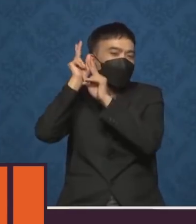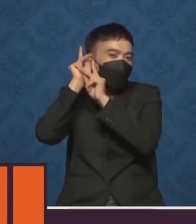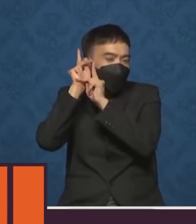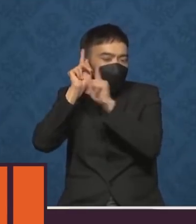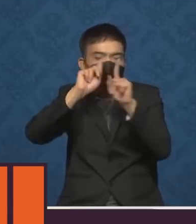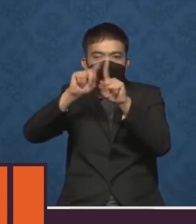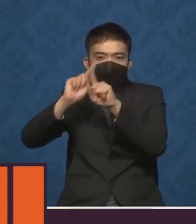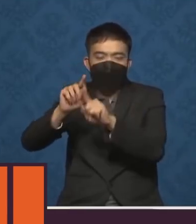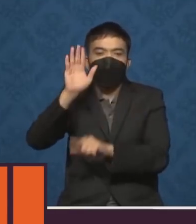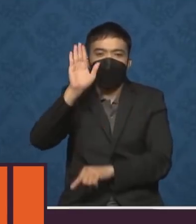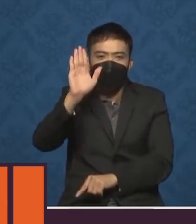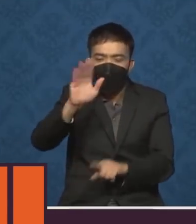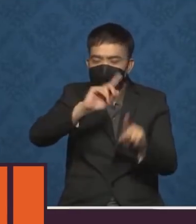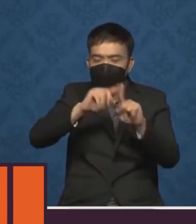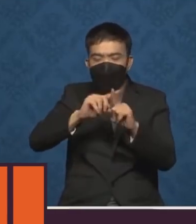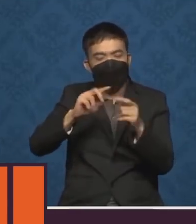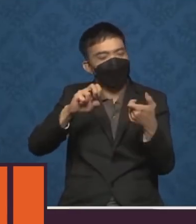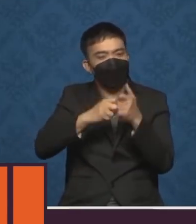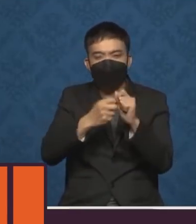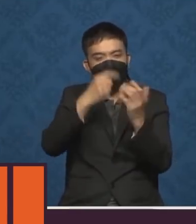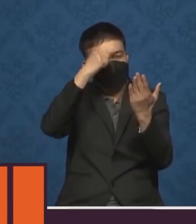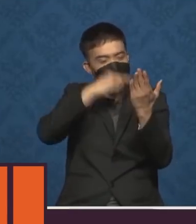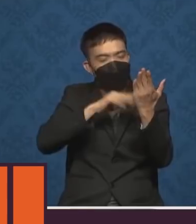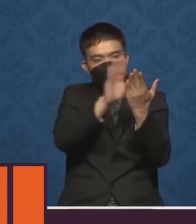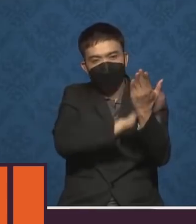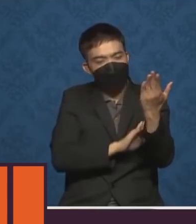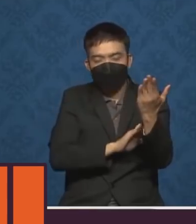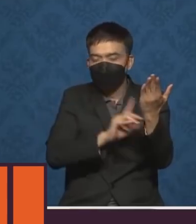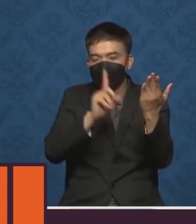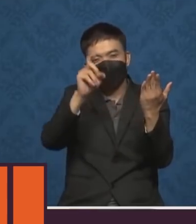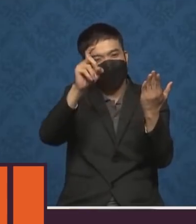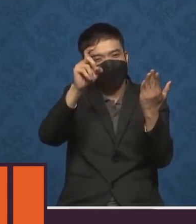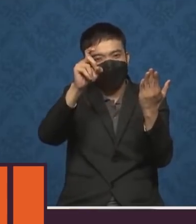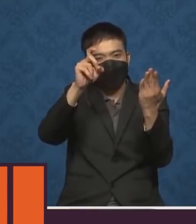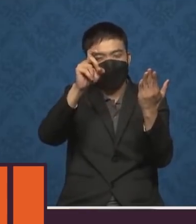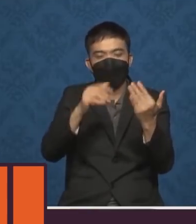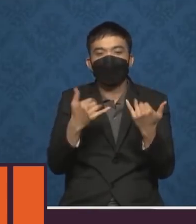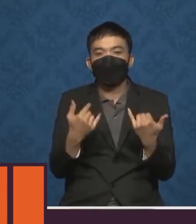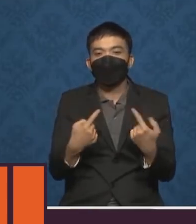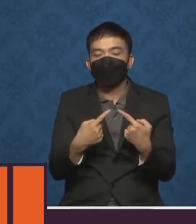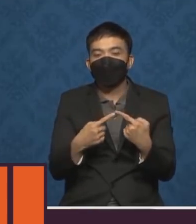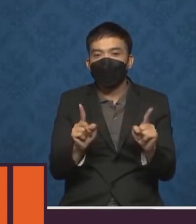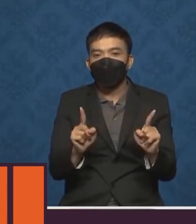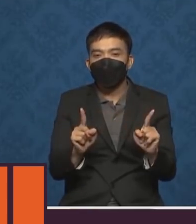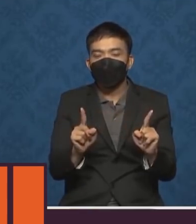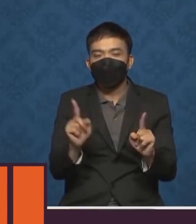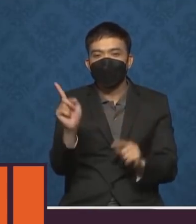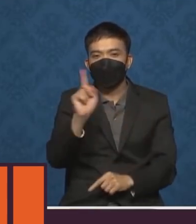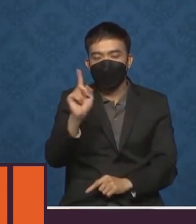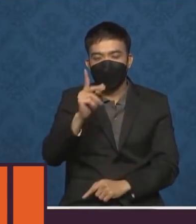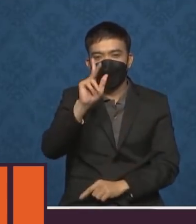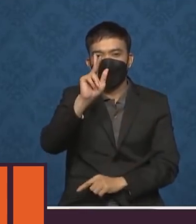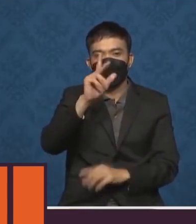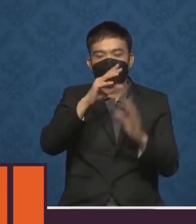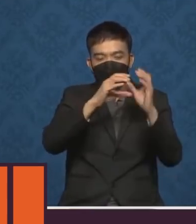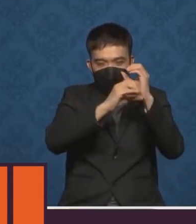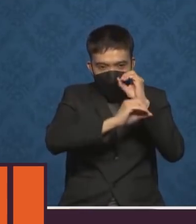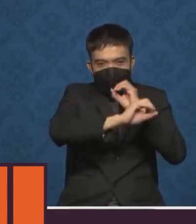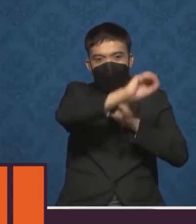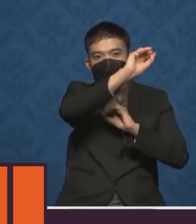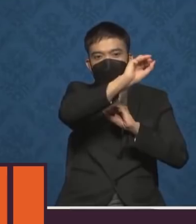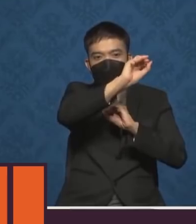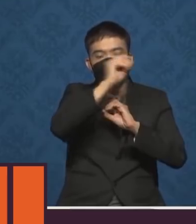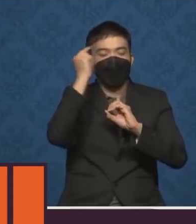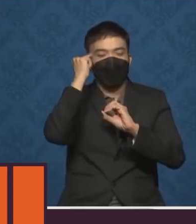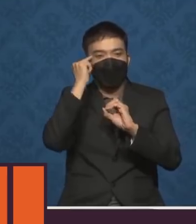ำลังทำให้ประเทศของเราอยู่ในภาวะวิกฤตแต่เนื่องจากกสทช.เองก็รับอุด